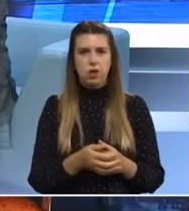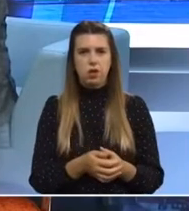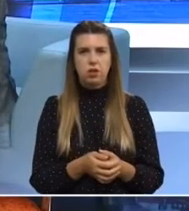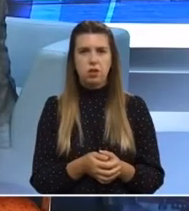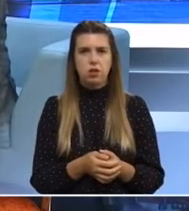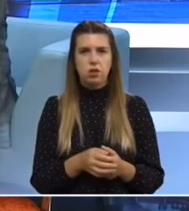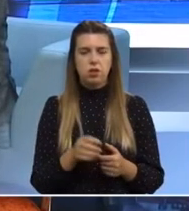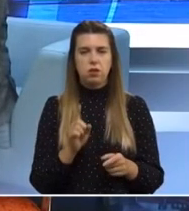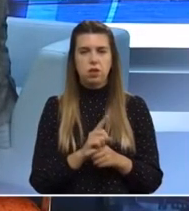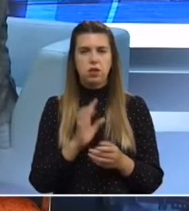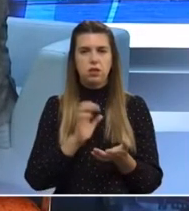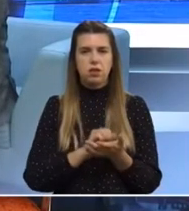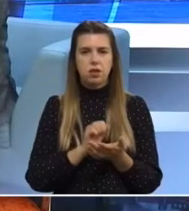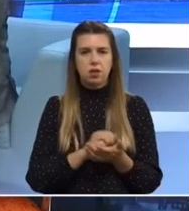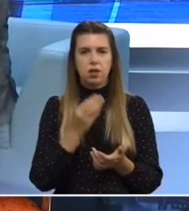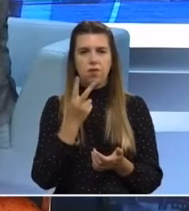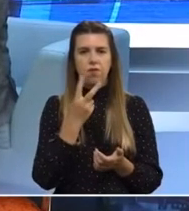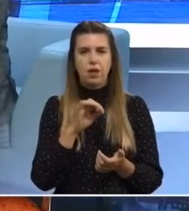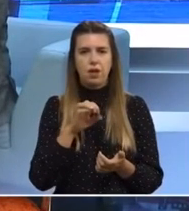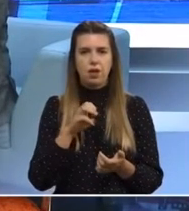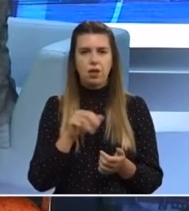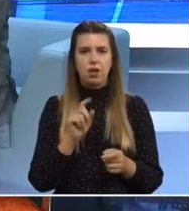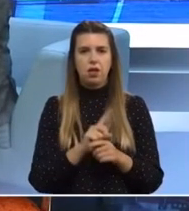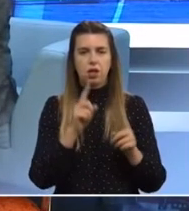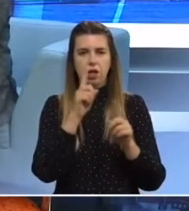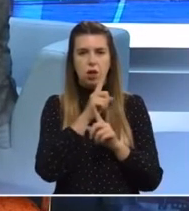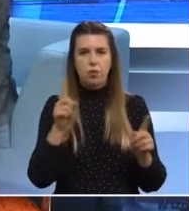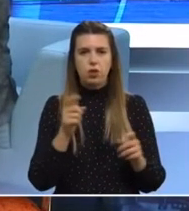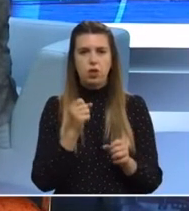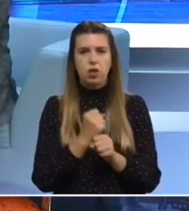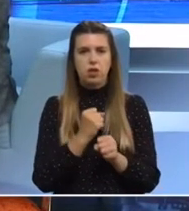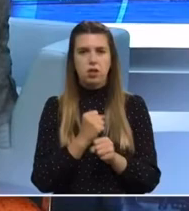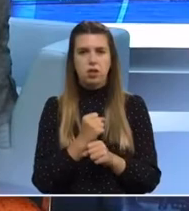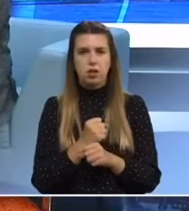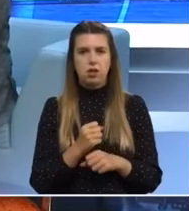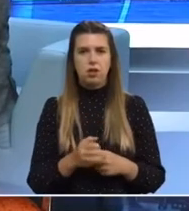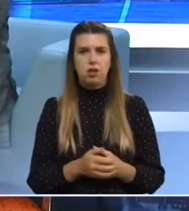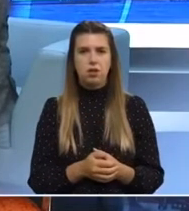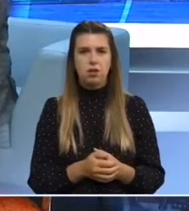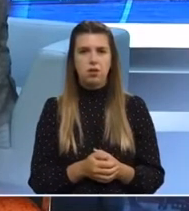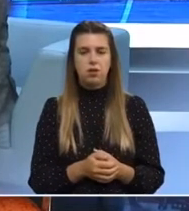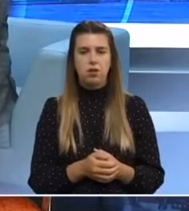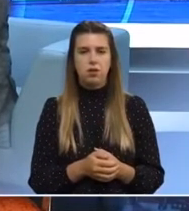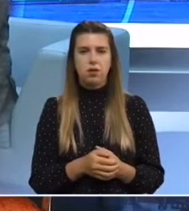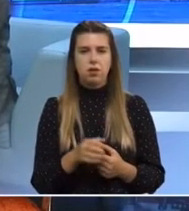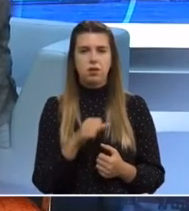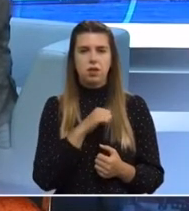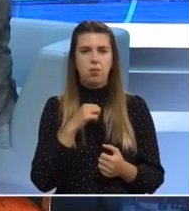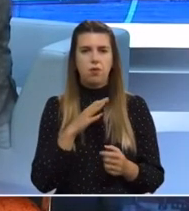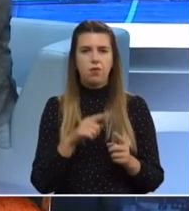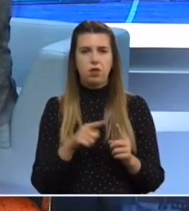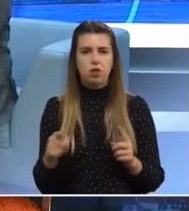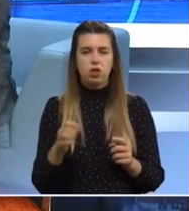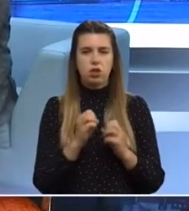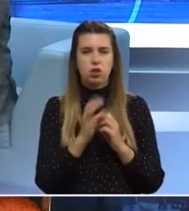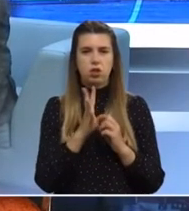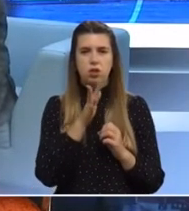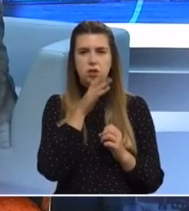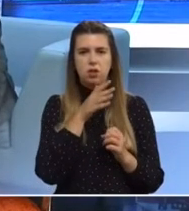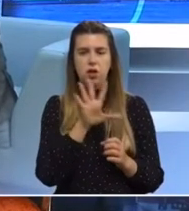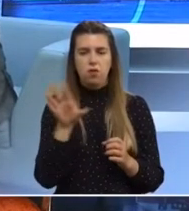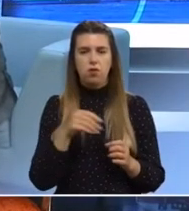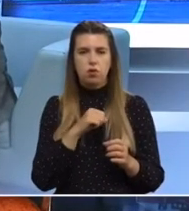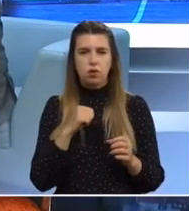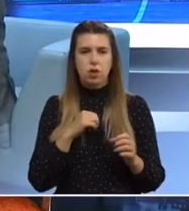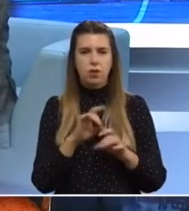так, ремеслом. Вы делаете флейты, делаете их какие-то необычные, делаете их самостоятельно в течение 14 лет. Сейчас я